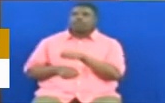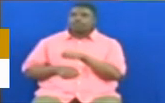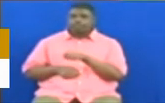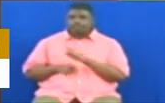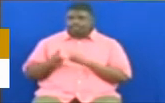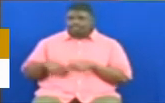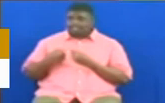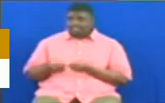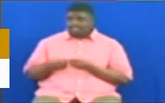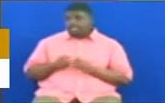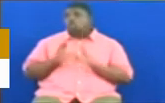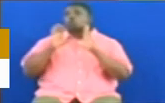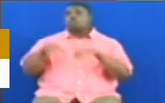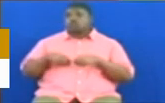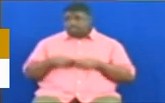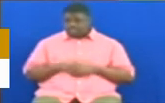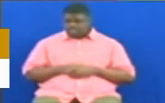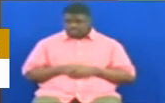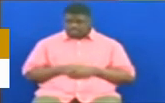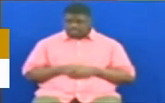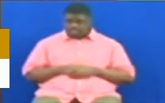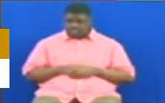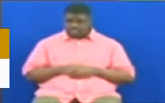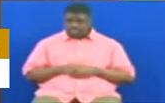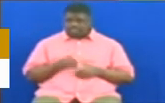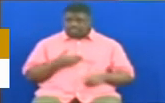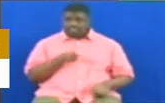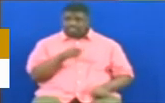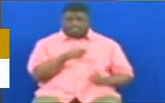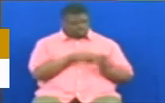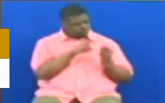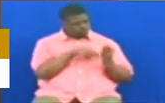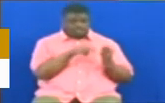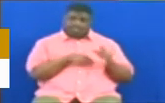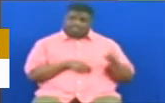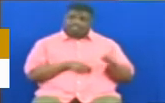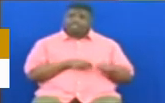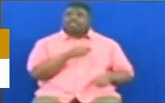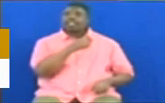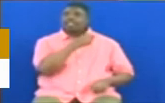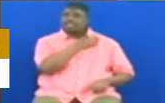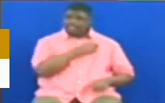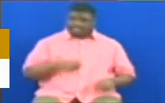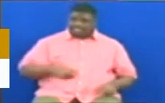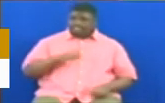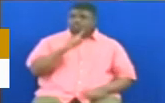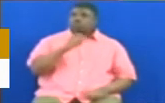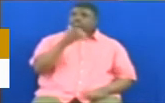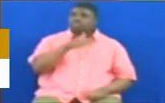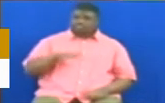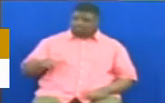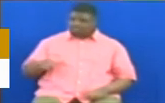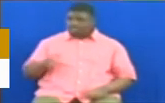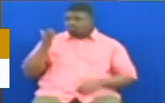Lakini nakubaliana kwamba hapa inatakiwa kusomeka the president of Zanzibar. Yafi